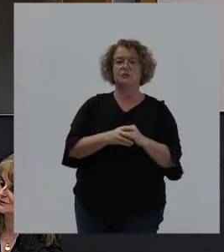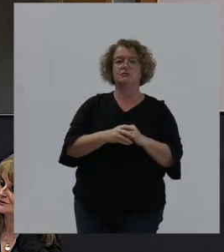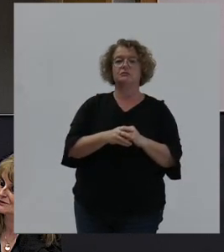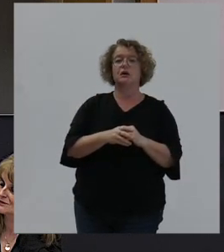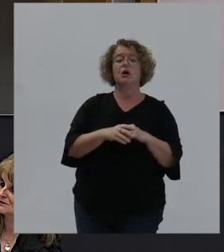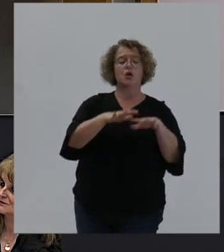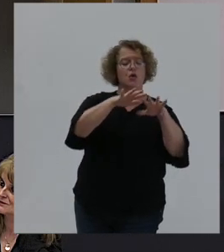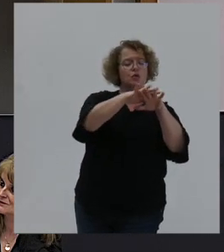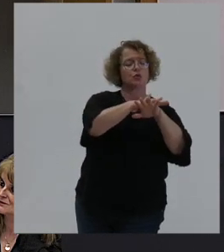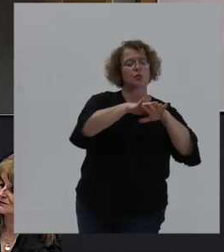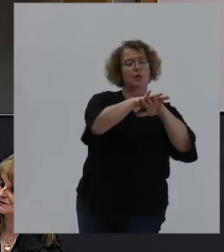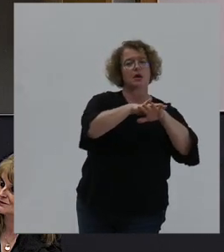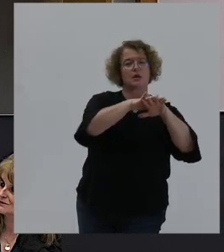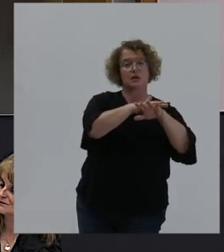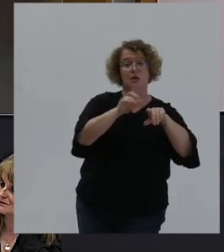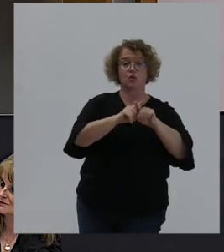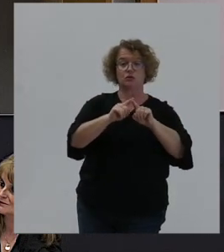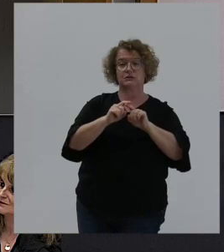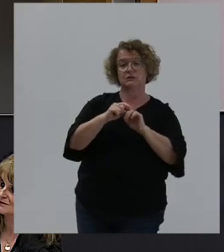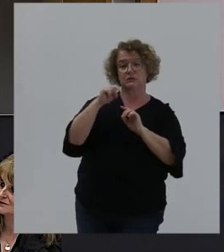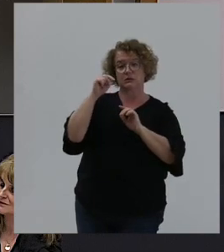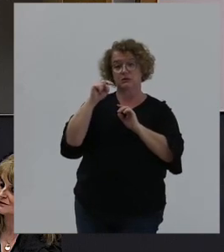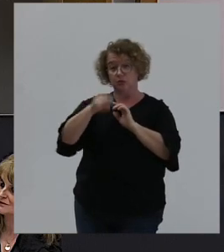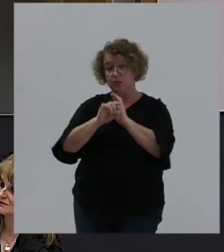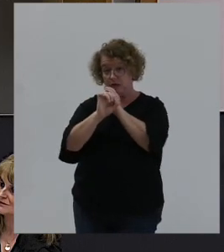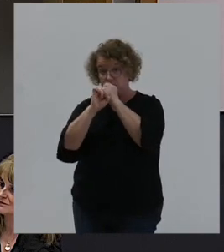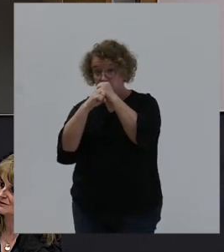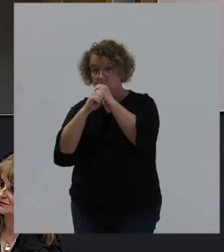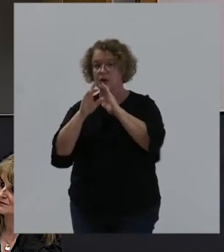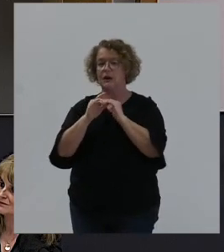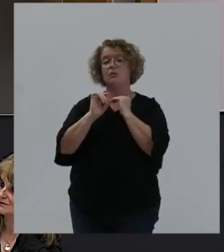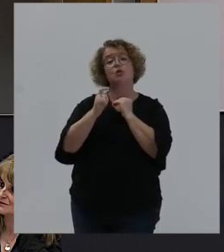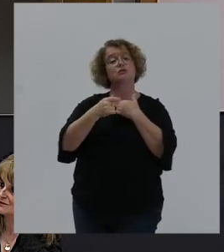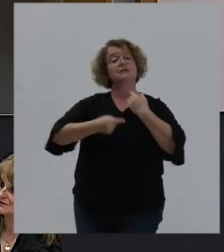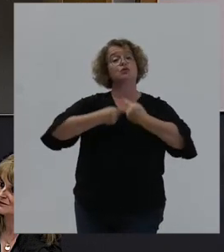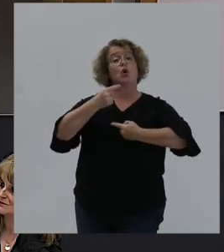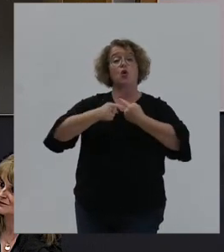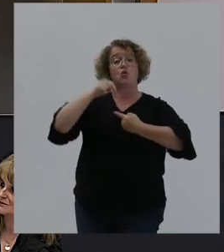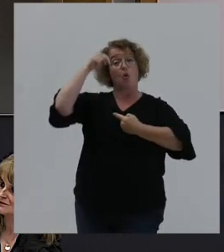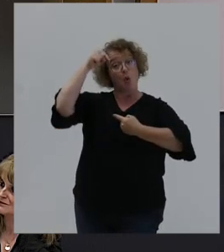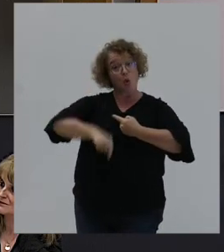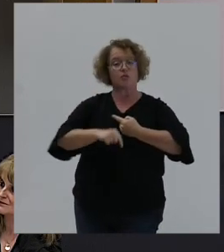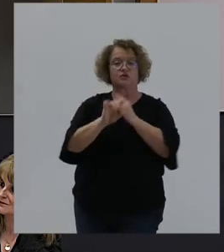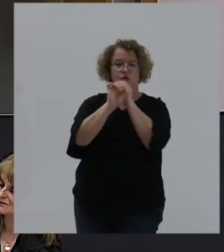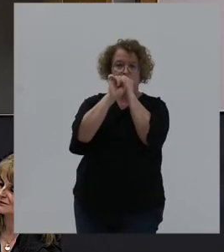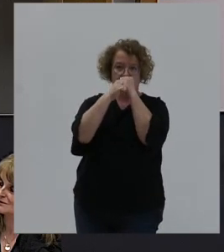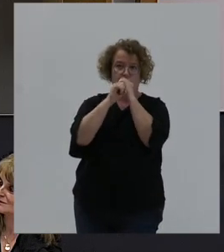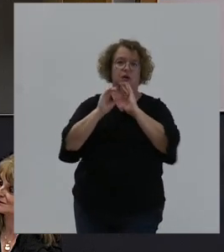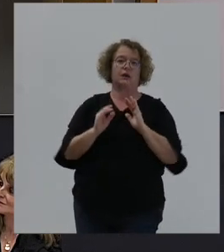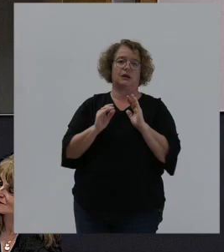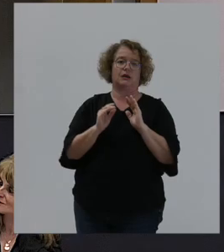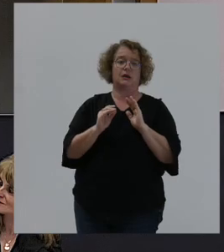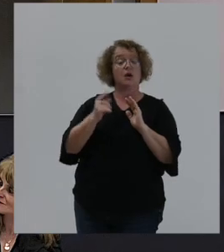transparence, opacité et devoir de confidentialité. Lorsque les procédures sont en cours, il y a un devoir de confidentialité